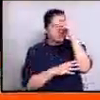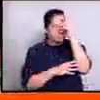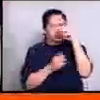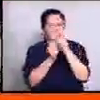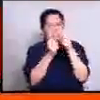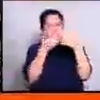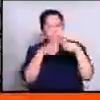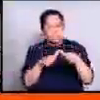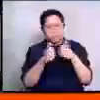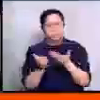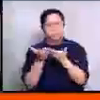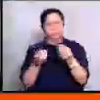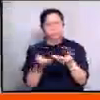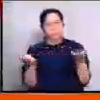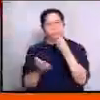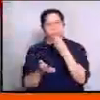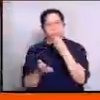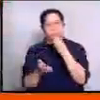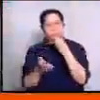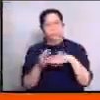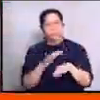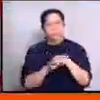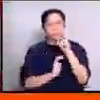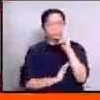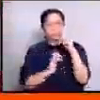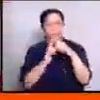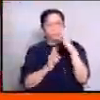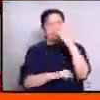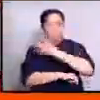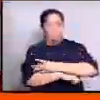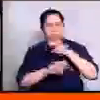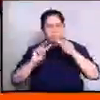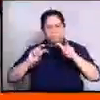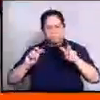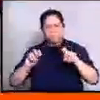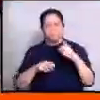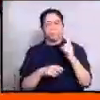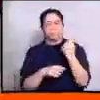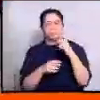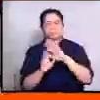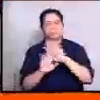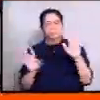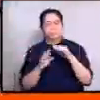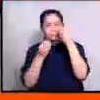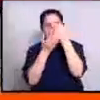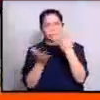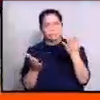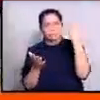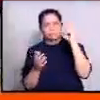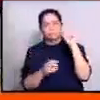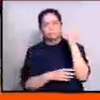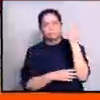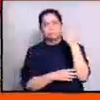may itlog na inihain sa party. Aabutin ng 3 hanggang 4 na araw ang resulta. Hindi na raw muna ipinaalam sa dating